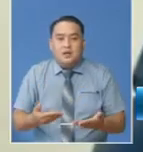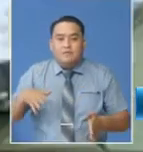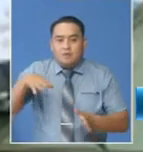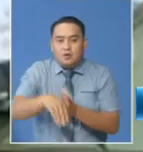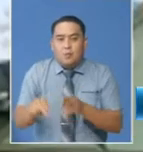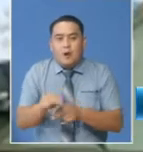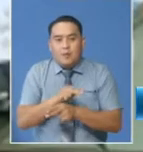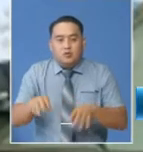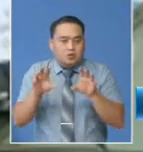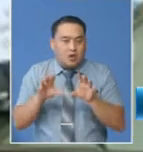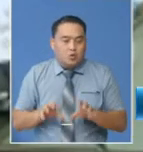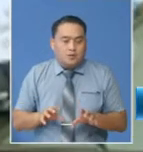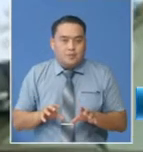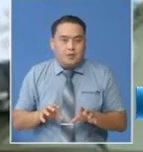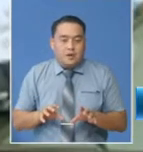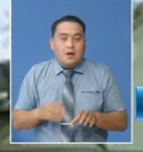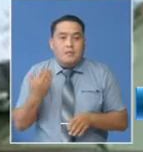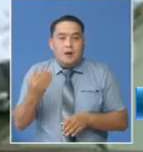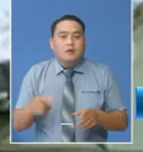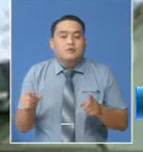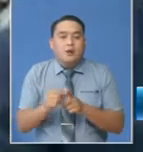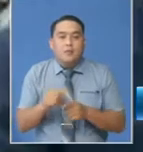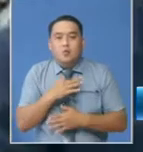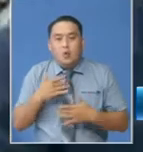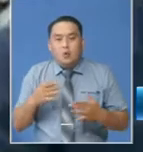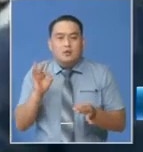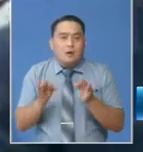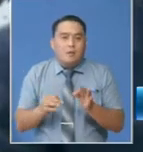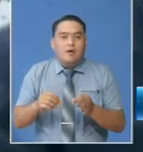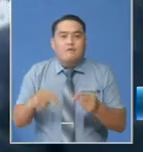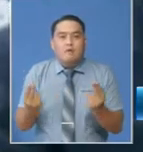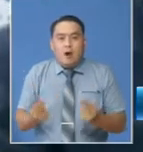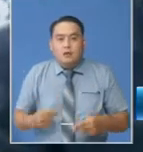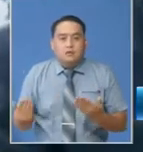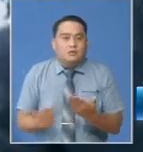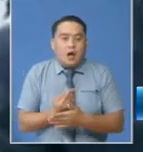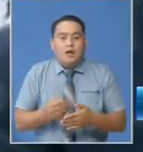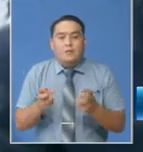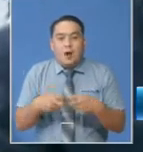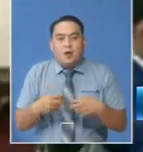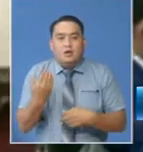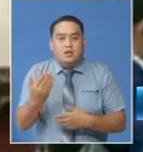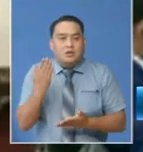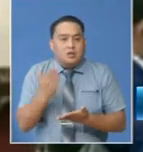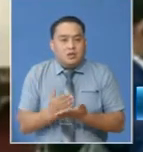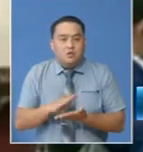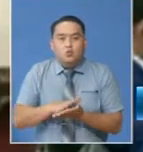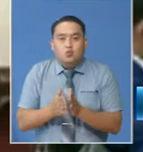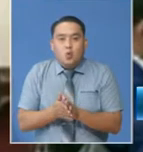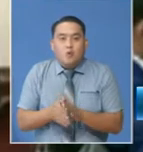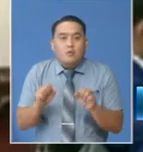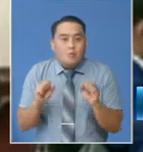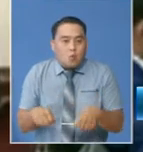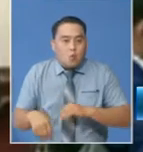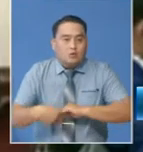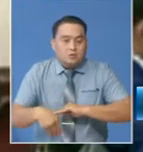внесения поправок в законодательство. По их словам, многие нормативные акты необходимо пересмотреть, так как они создают условия для